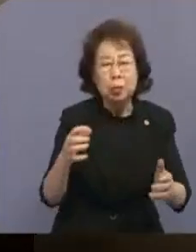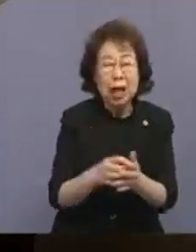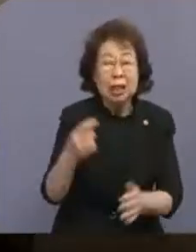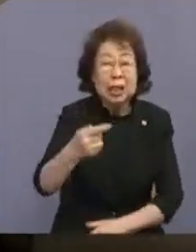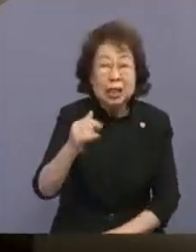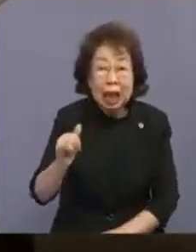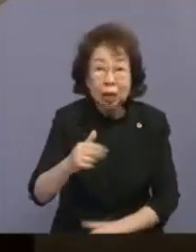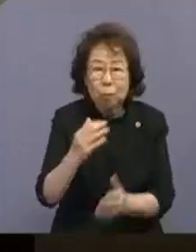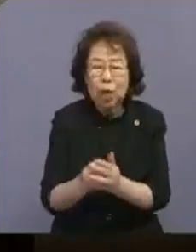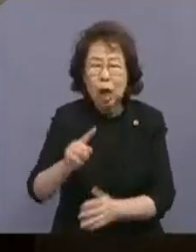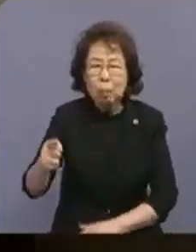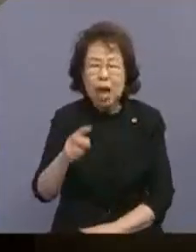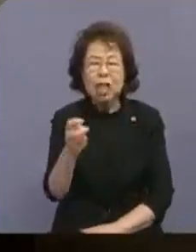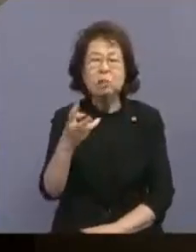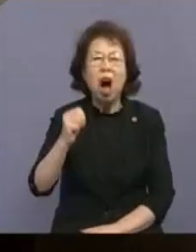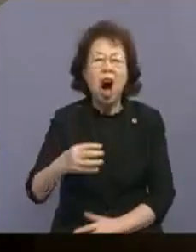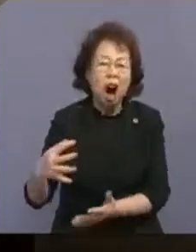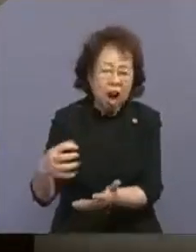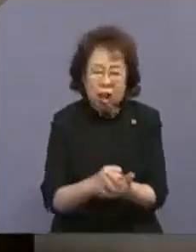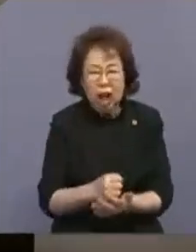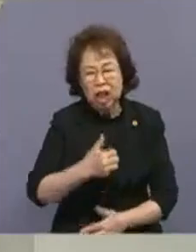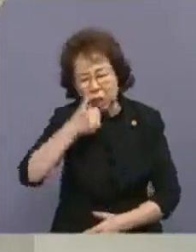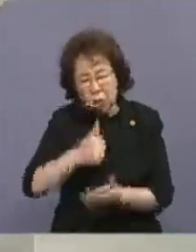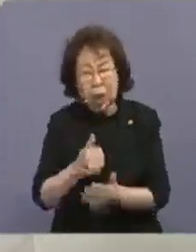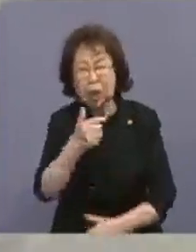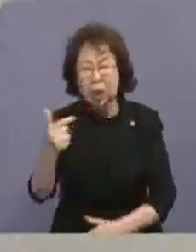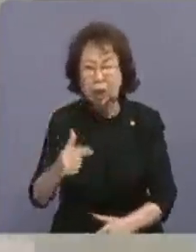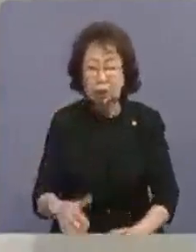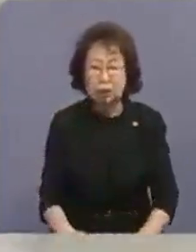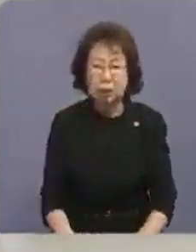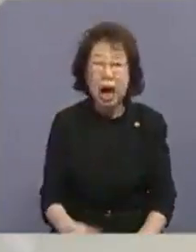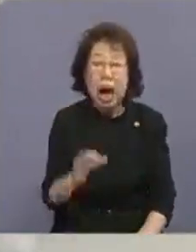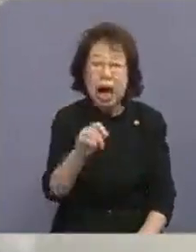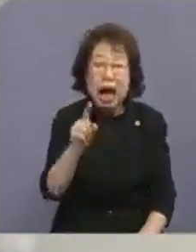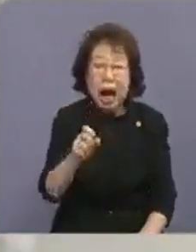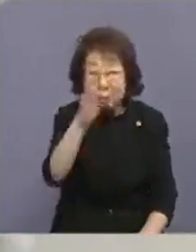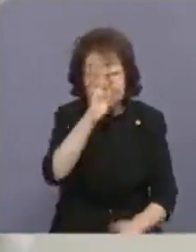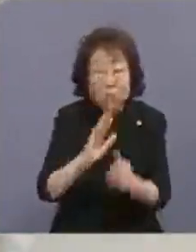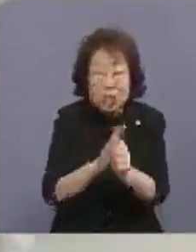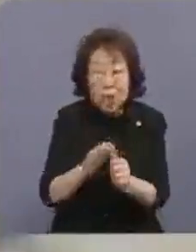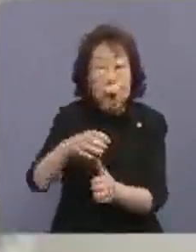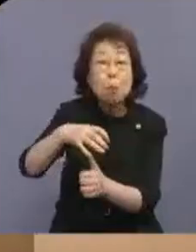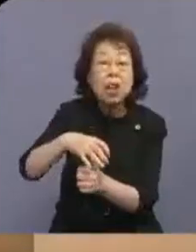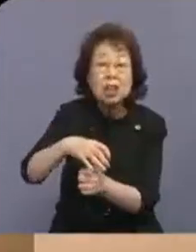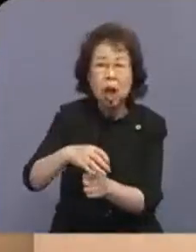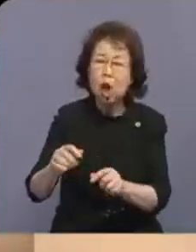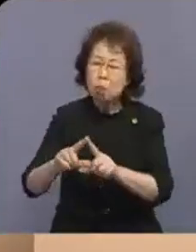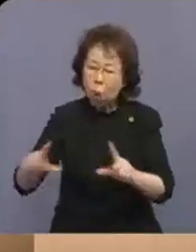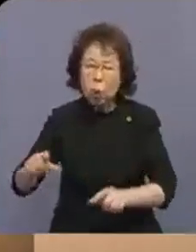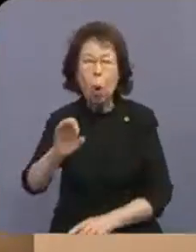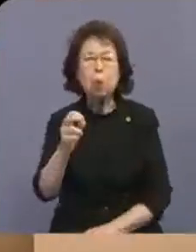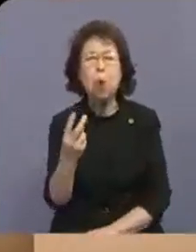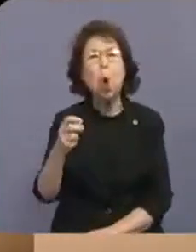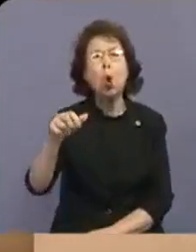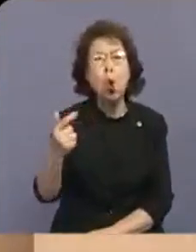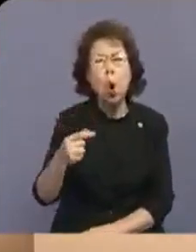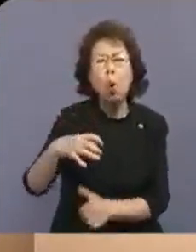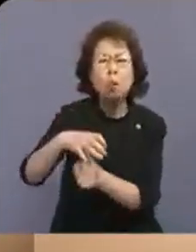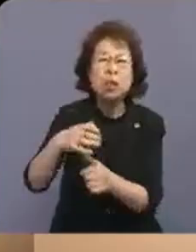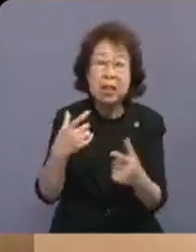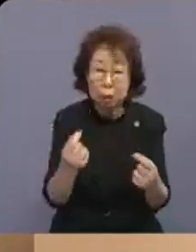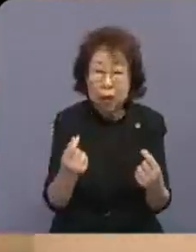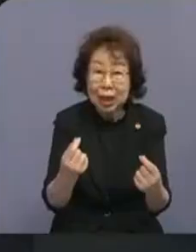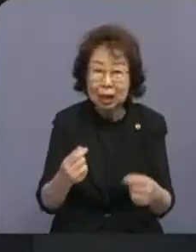천여명으로부터 120억원 가량을 모았습니다 하지만 암을 치료한다던 버섯은 평범한 표고버섯인 것으로